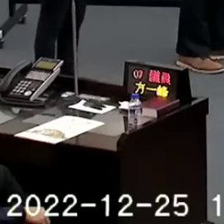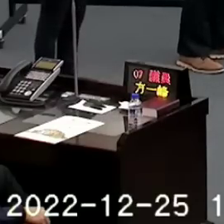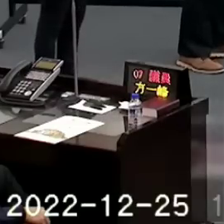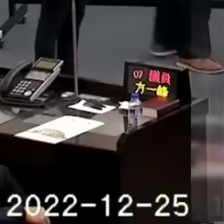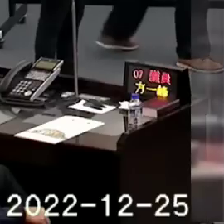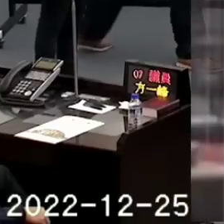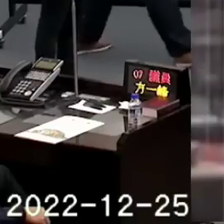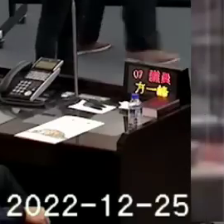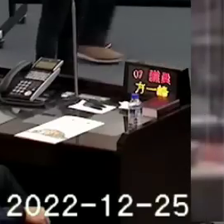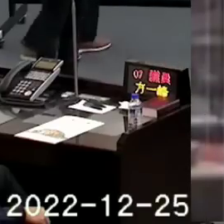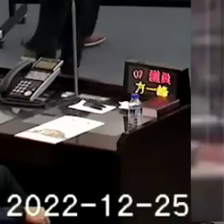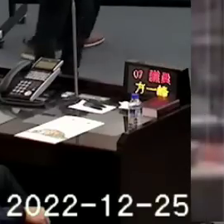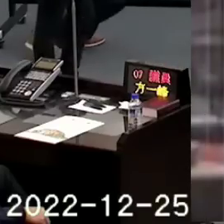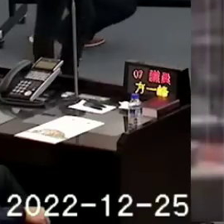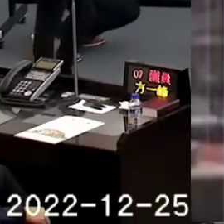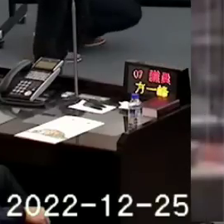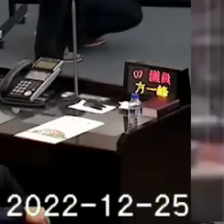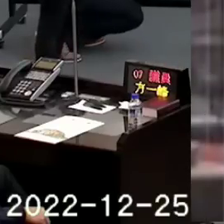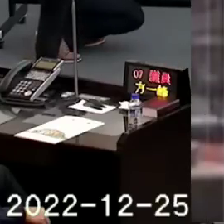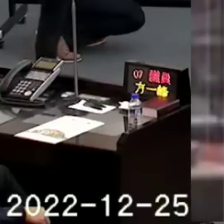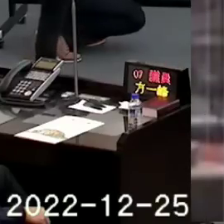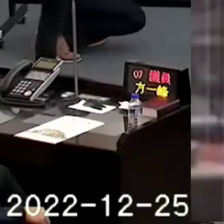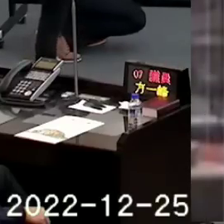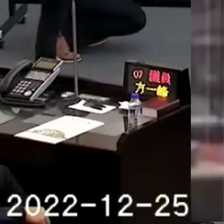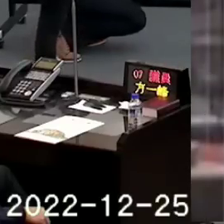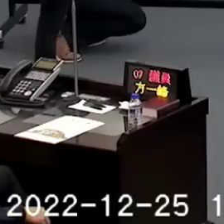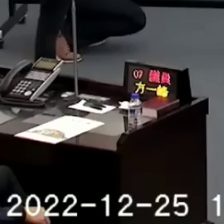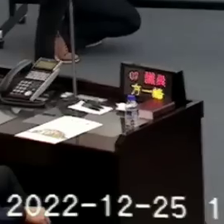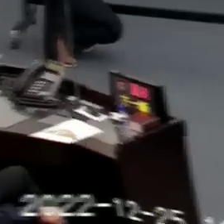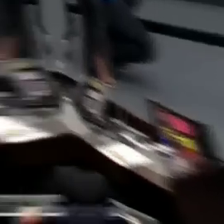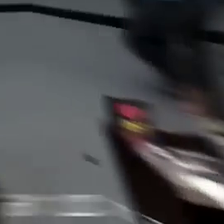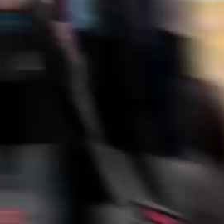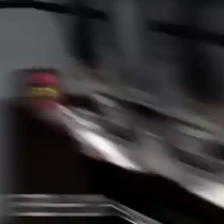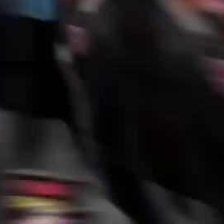邱丽丽一票由李文俊议员投出。 邱丽丽一票。